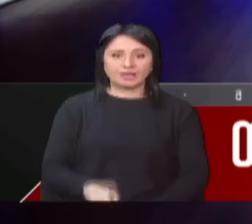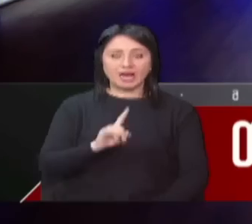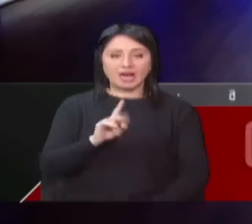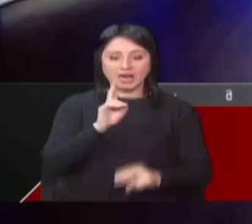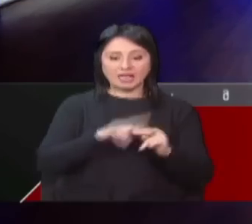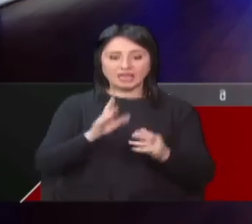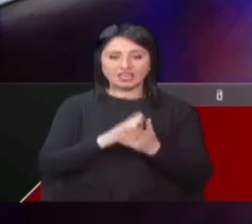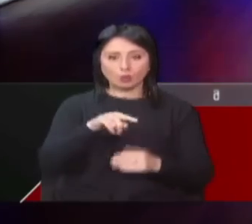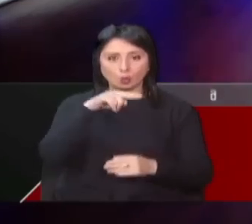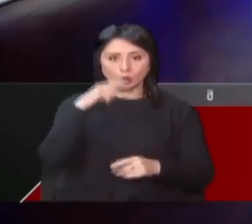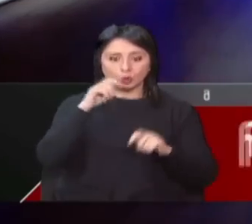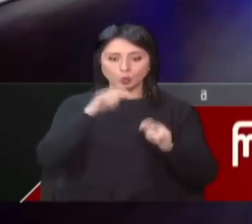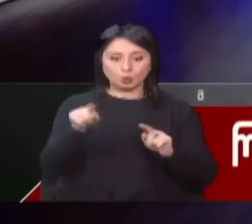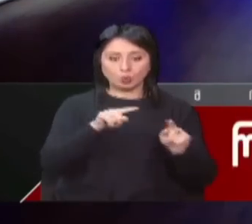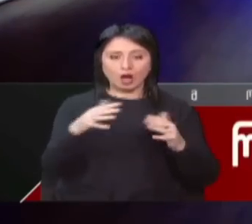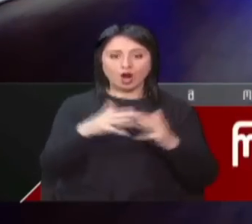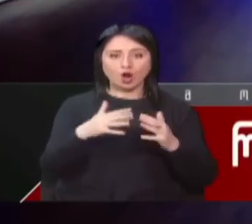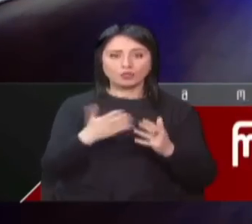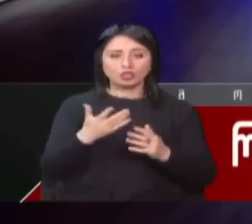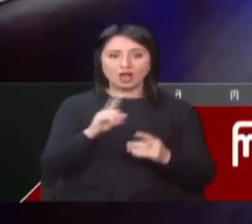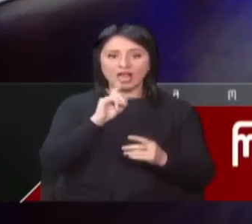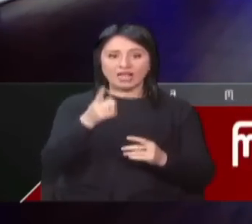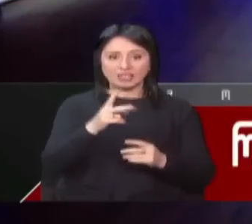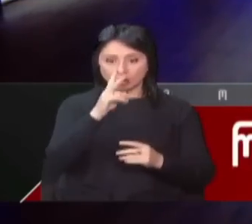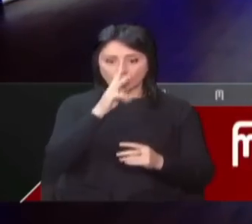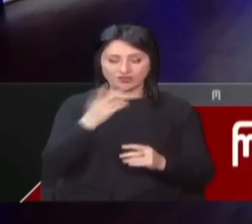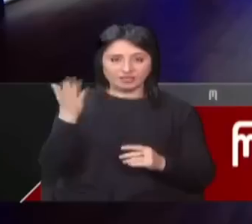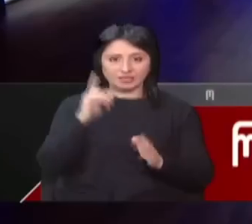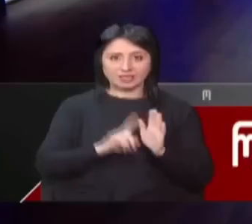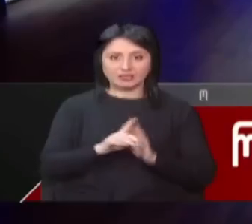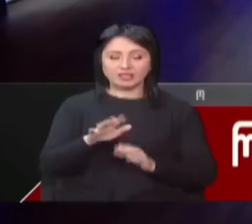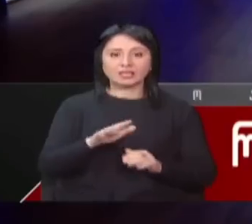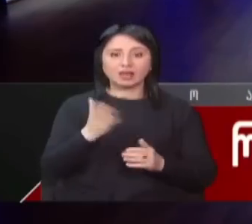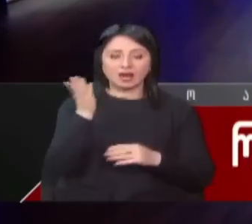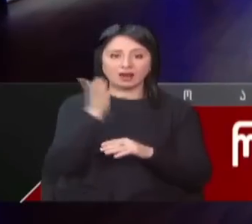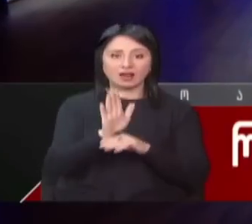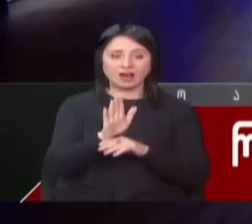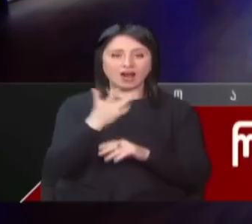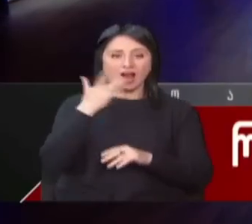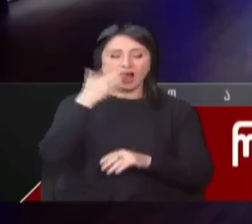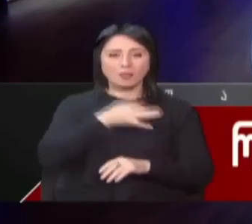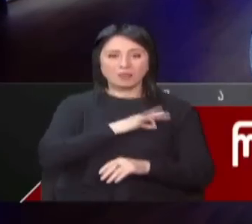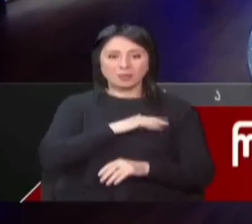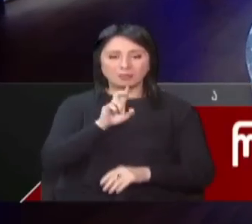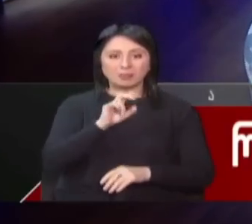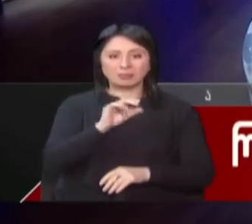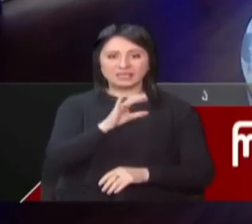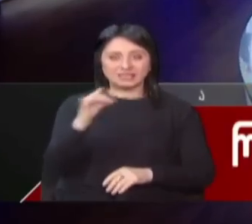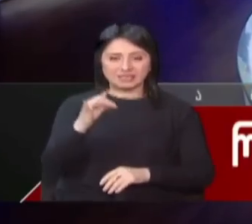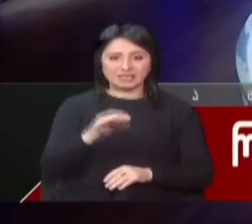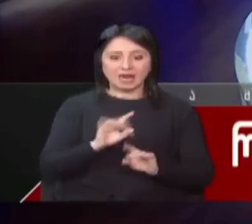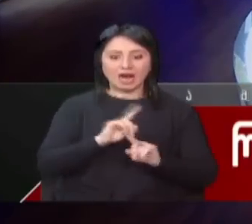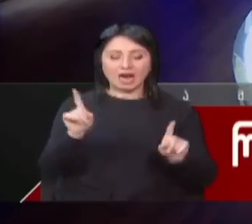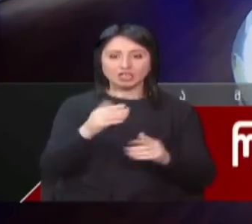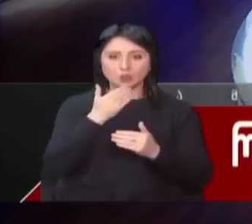Redana Cargebiak, Ruseca da Ucrainas, omši romelic ertic lista oritui sindaic, a cuvântul de bameric ulidazor, uista bibi si sahali monacem, bibi sadat